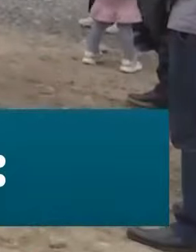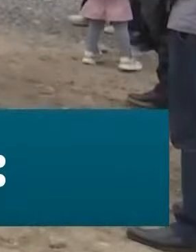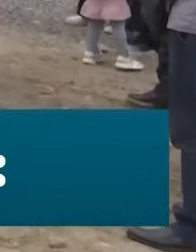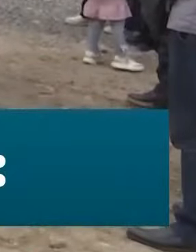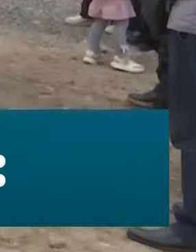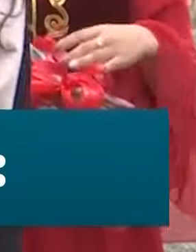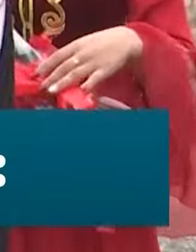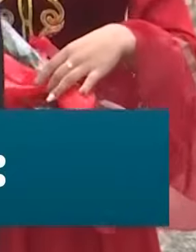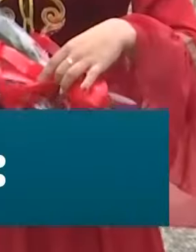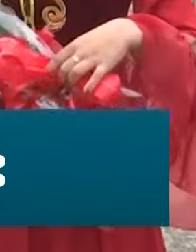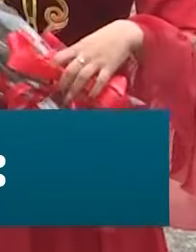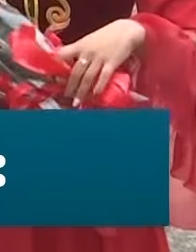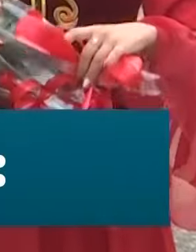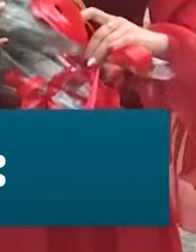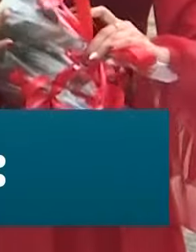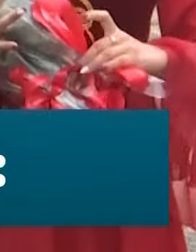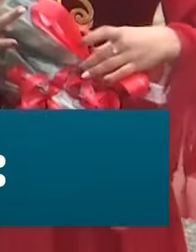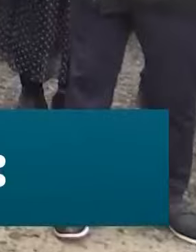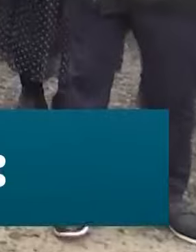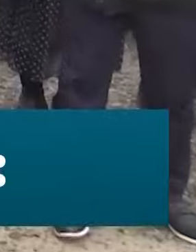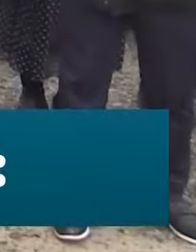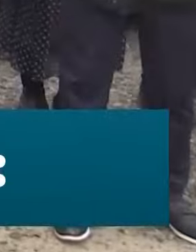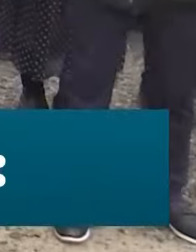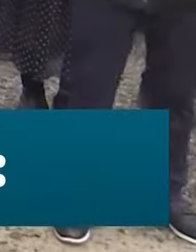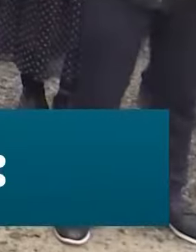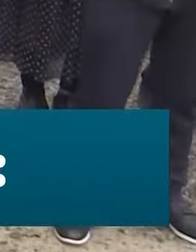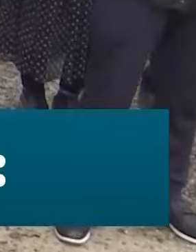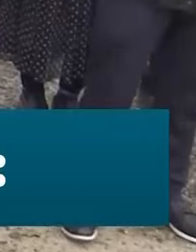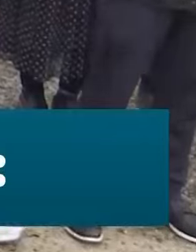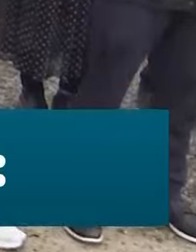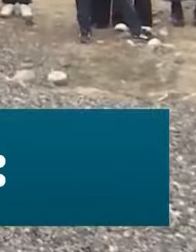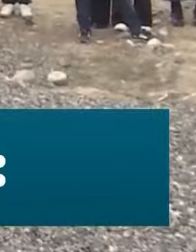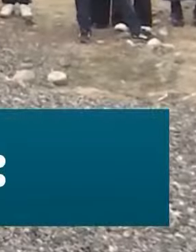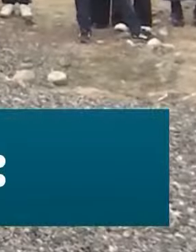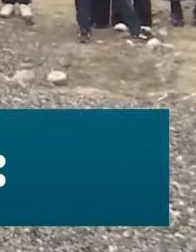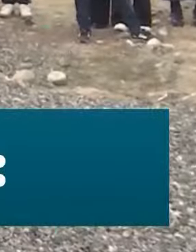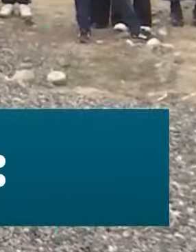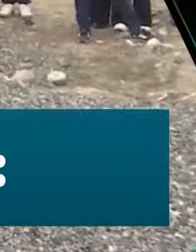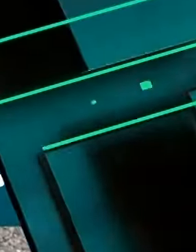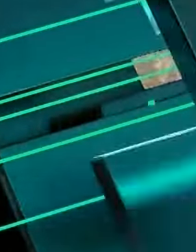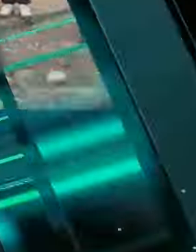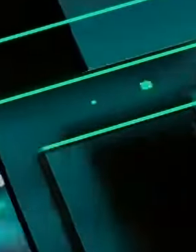Мереке қарсаңындағы қуаныш. Бүгін Көксу ауданында 17 отбасы баспаналы болды.